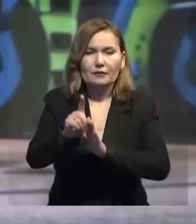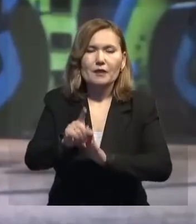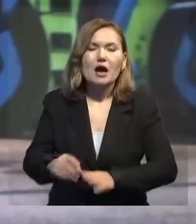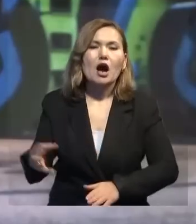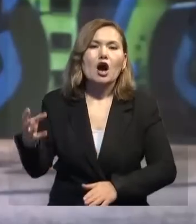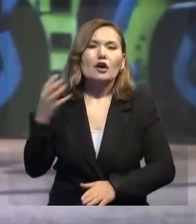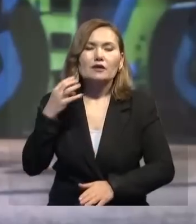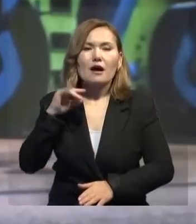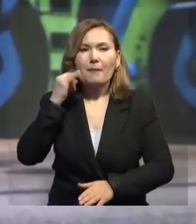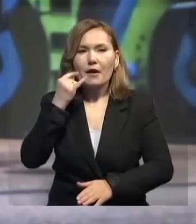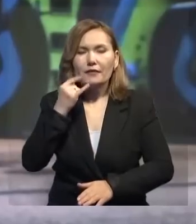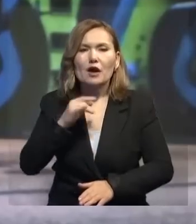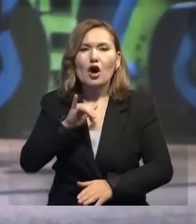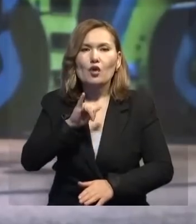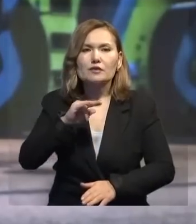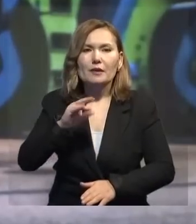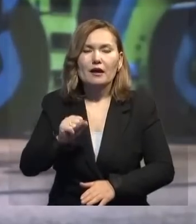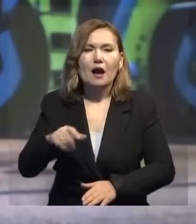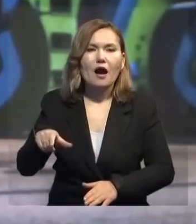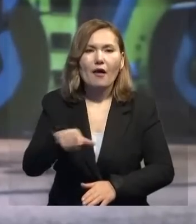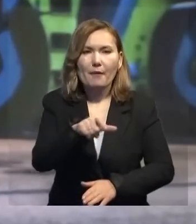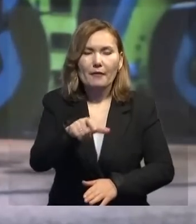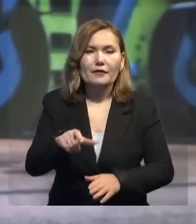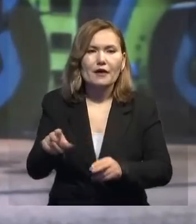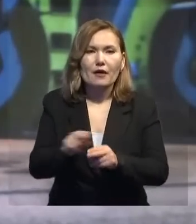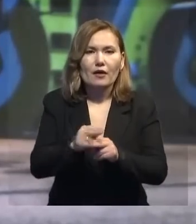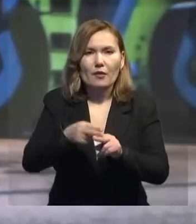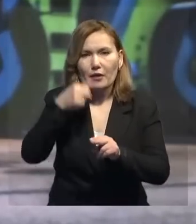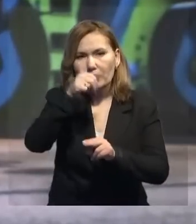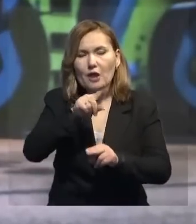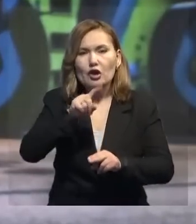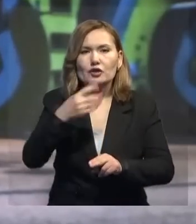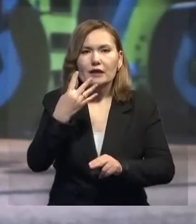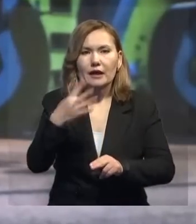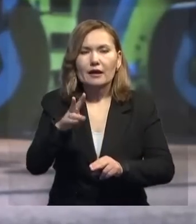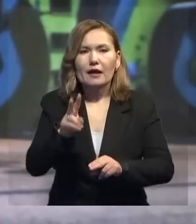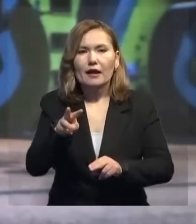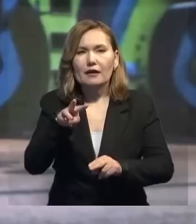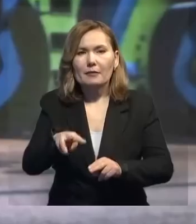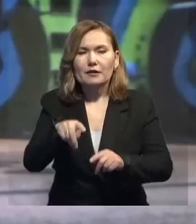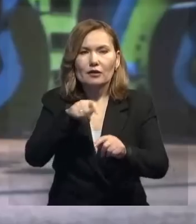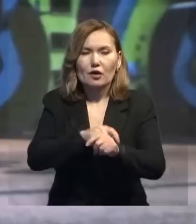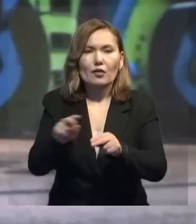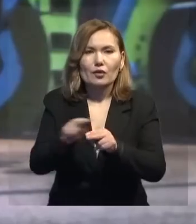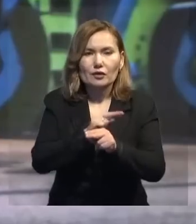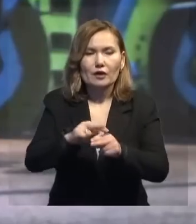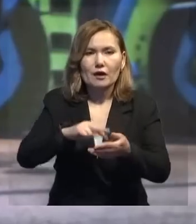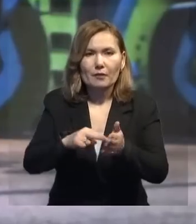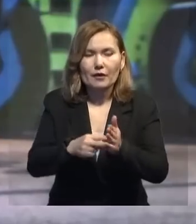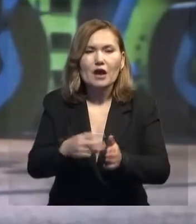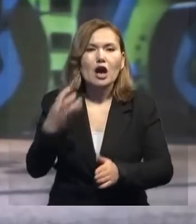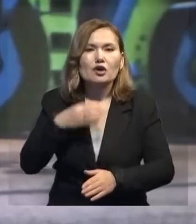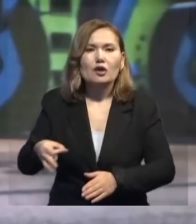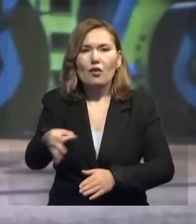Жалғастырамыз. Қызылорда Павлодар Успенка автодәлізінің биыл 140 шақырымына асфальт төсеу жоспарланып отыр. Ол Қызылорда